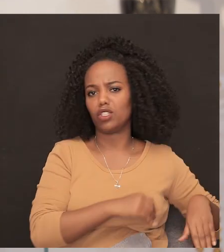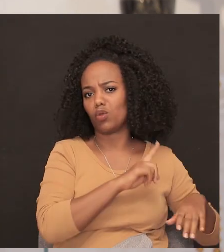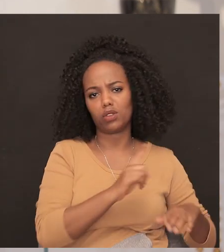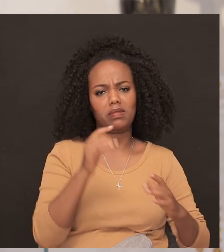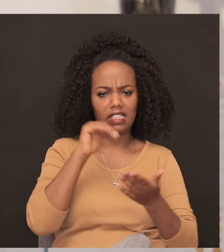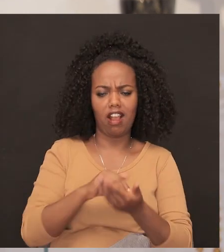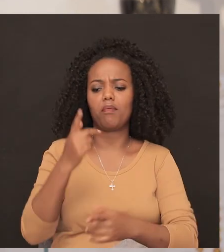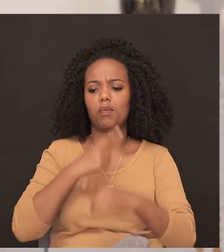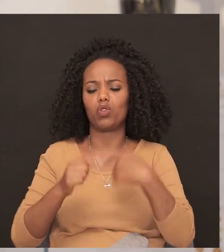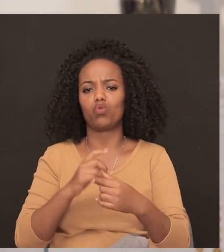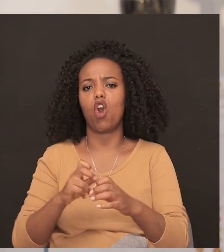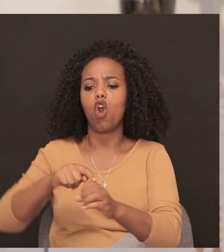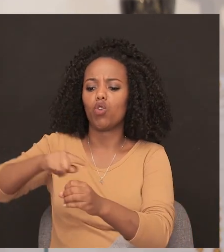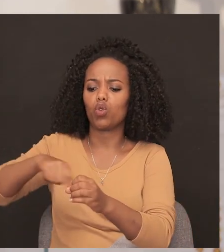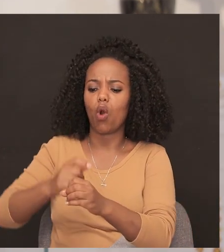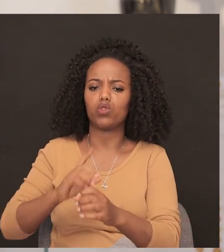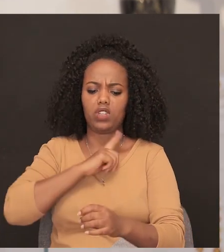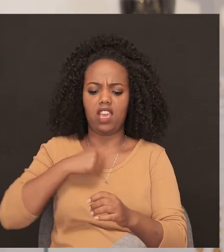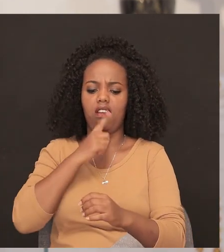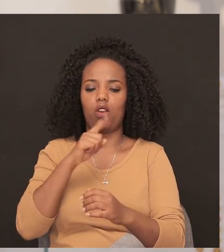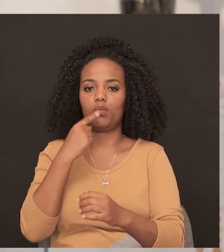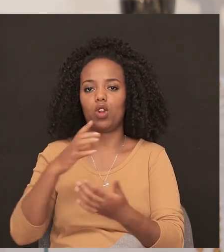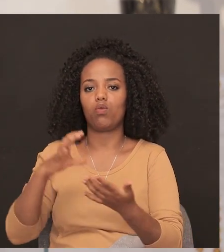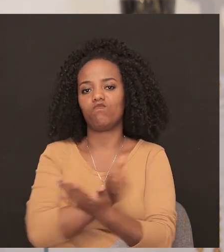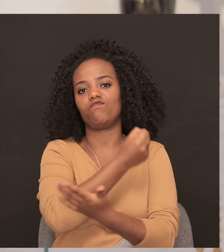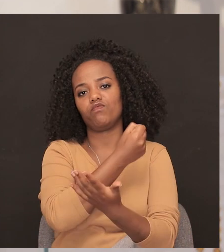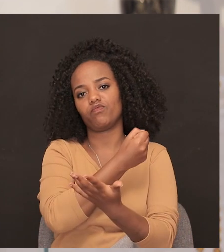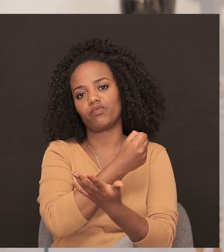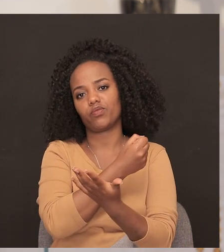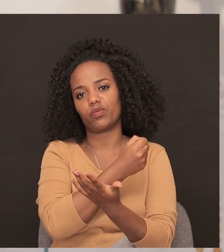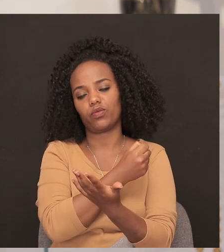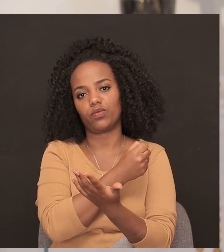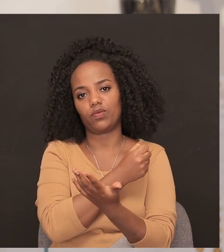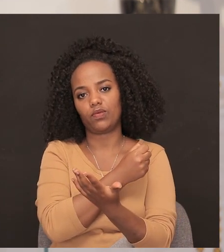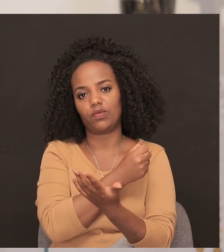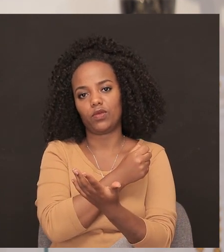አለቀቁትም ተመልሰው መጡና አሁንም ይሄ ጉድጓድ የኛ ነው ብለው ቀሙት።